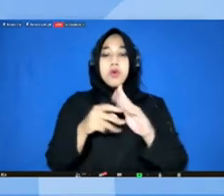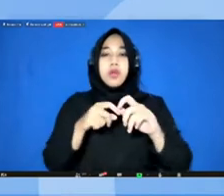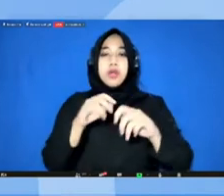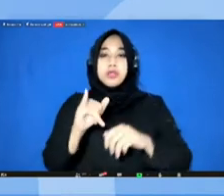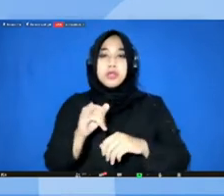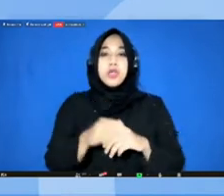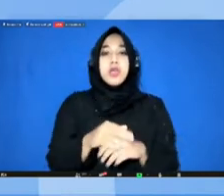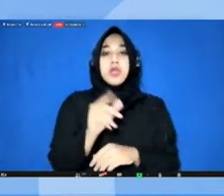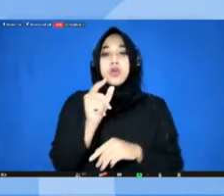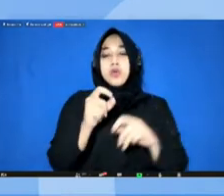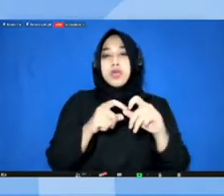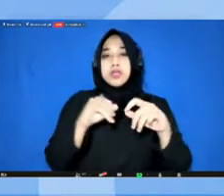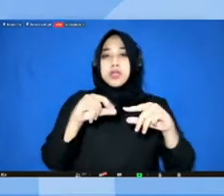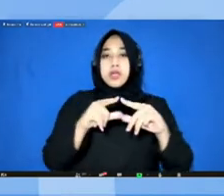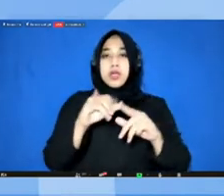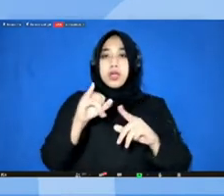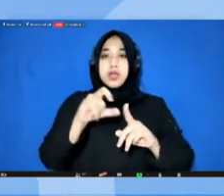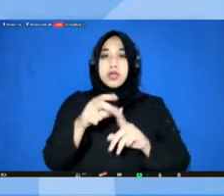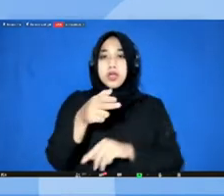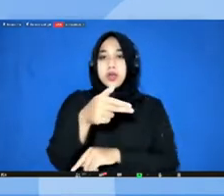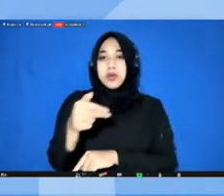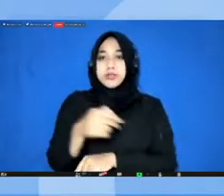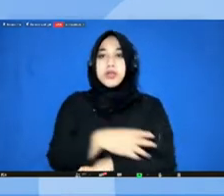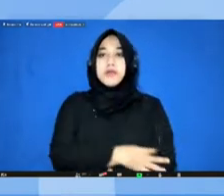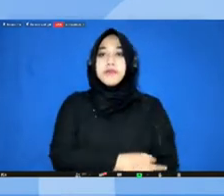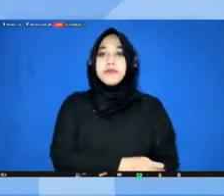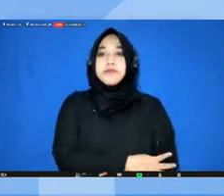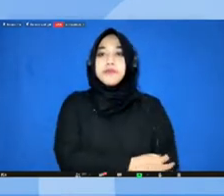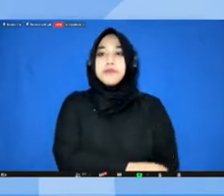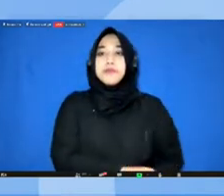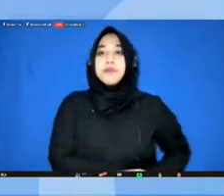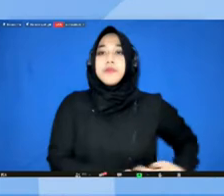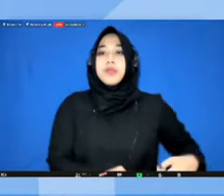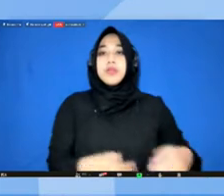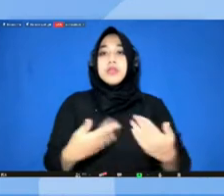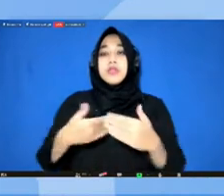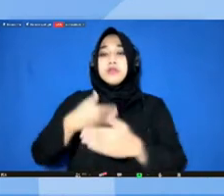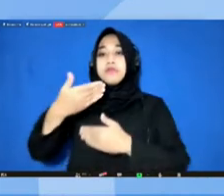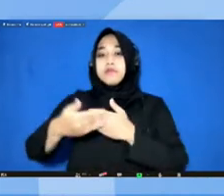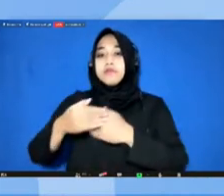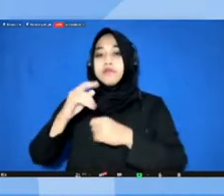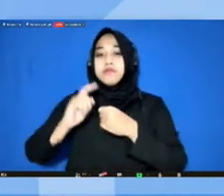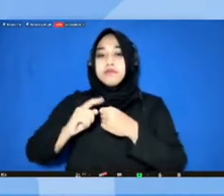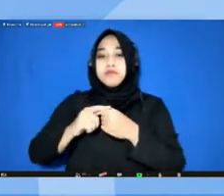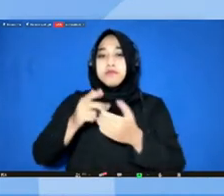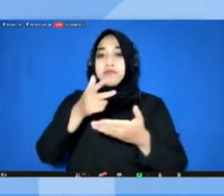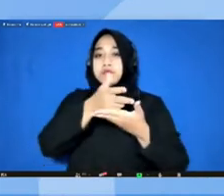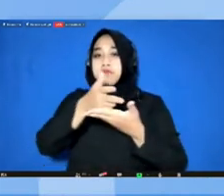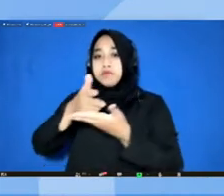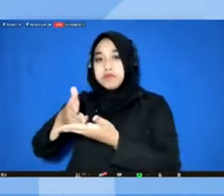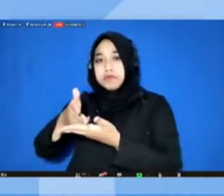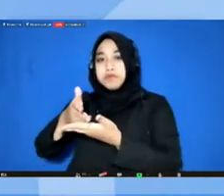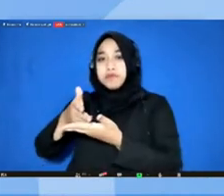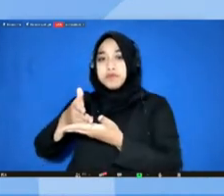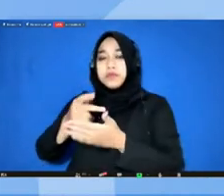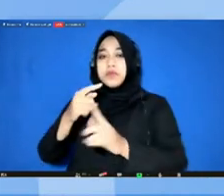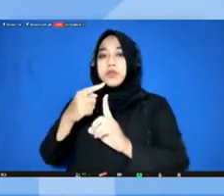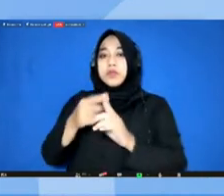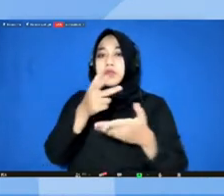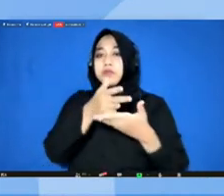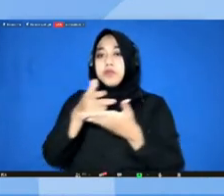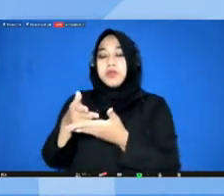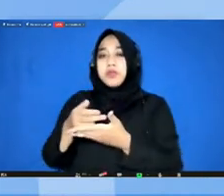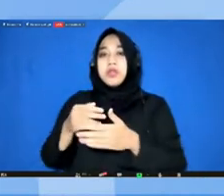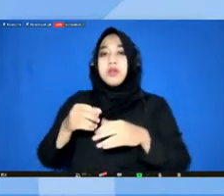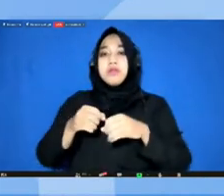Governance USAID Indonesia. Setelah sambutan, kemudian akan dilanjut pada pemutaran ada dua video, di antaranya video tentang